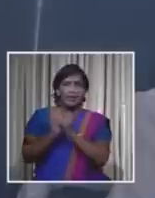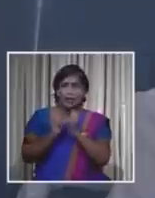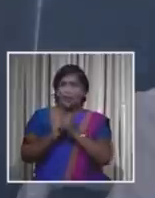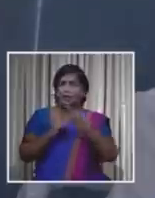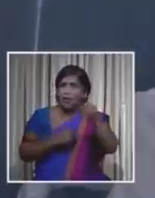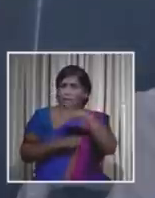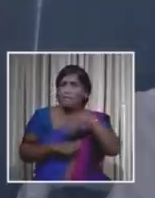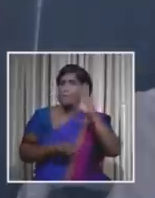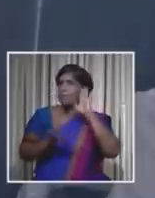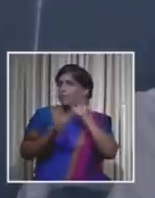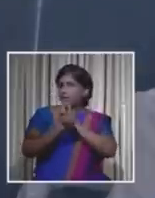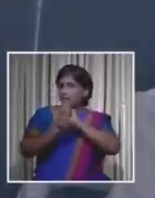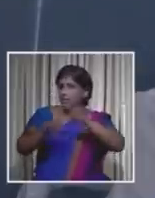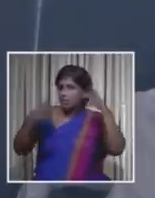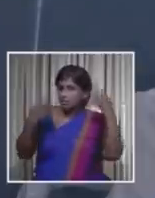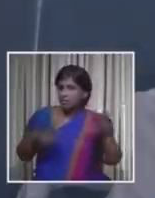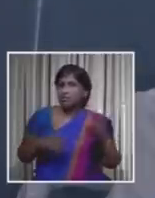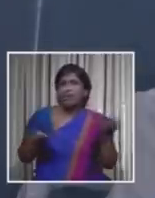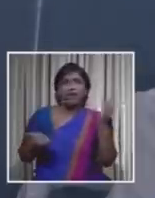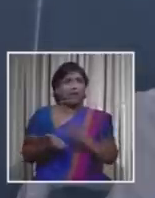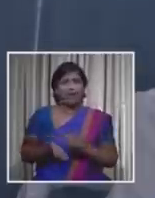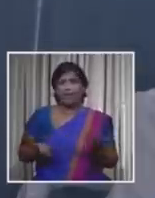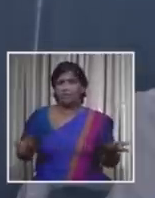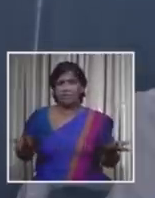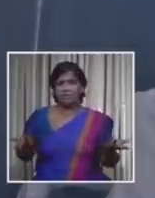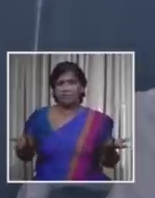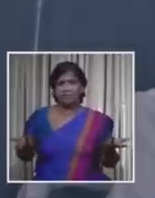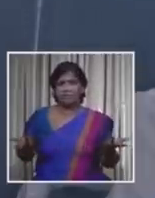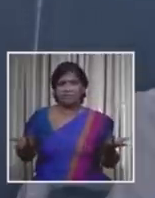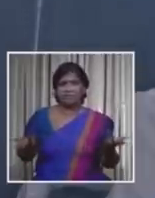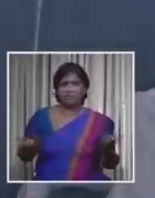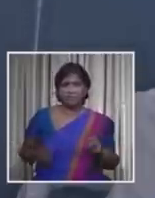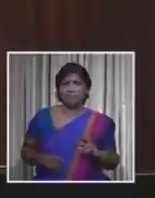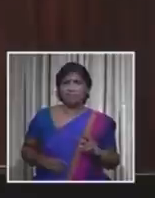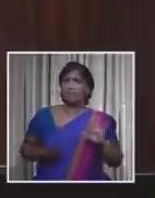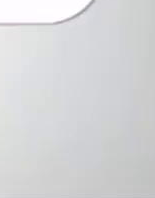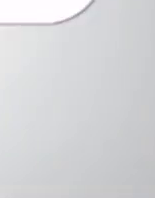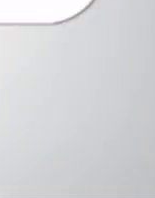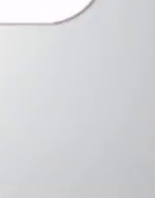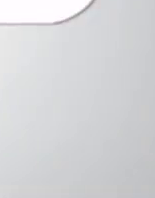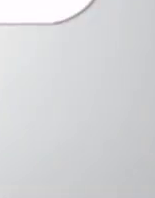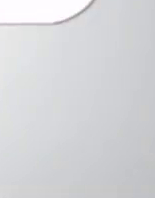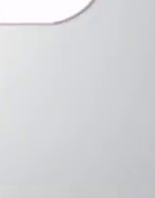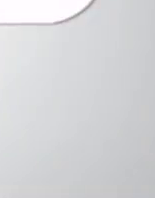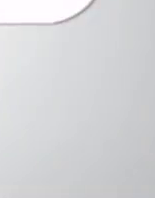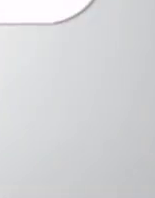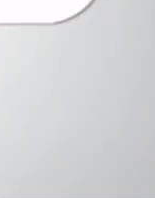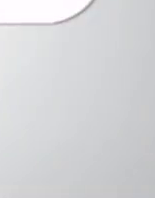කාරණේ ඔබතුමා ප්‍රකාශ කරාට පස්සෙත් ආයේ මොනවාද කරු කථානායකතුමනි හරි හරි එතනින් එතන නතර කරා.